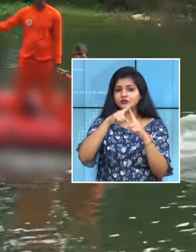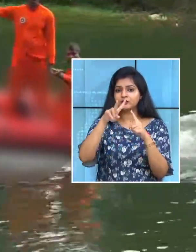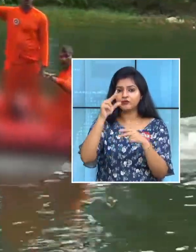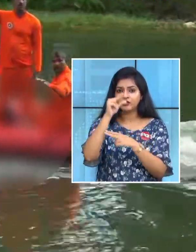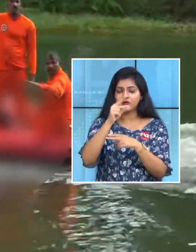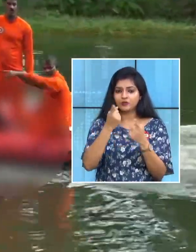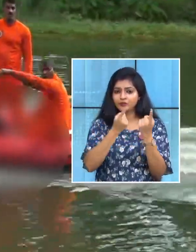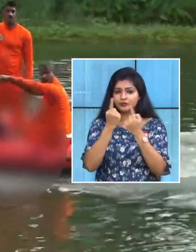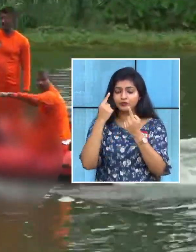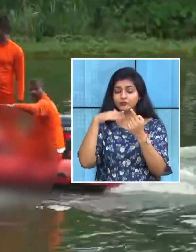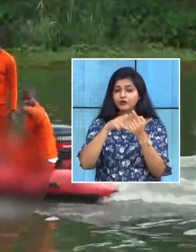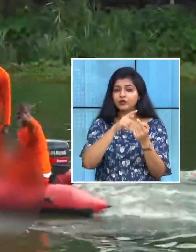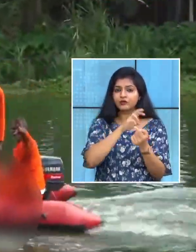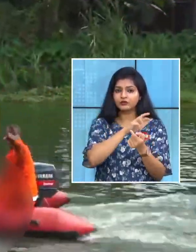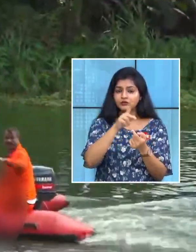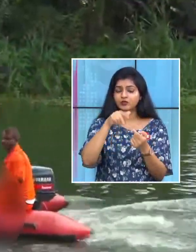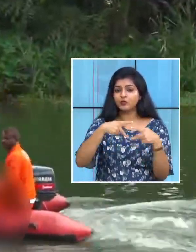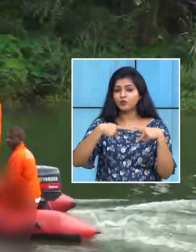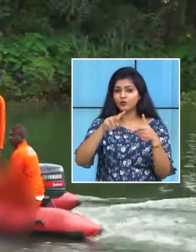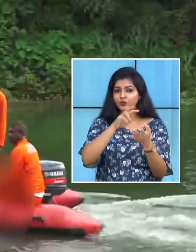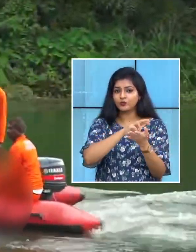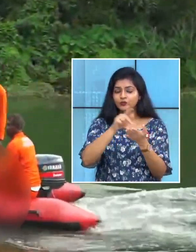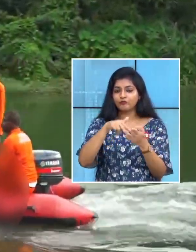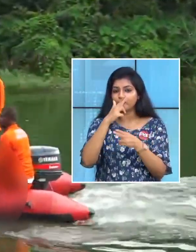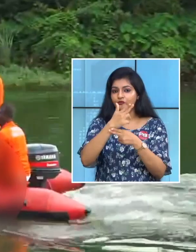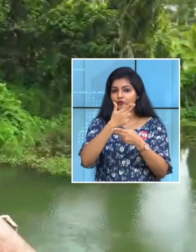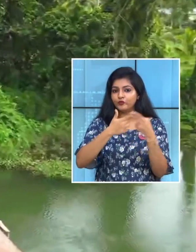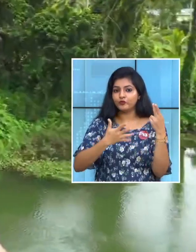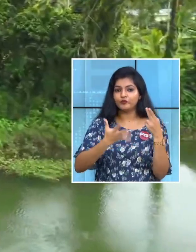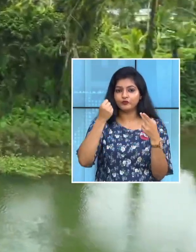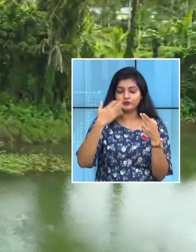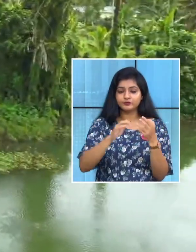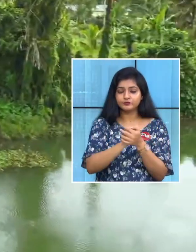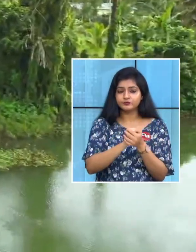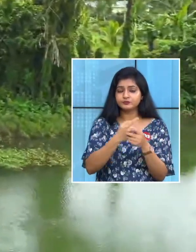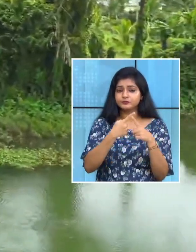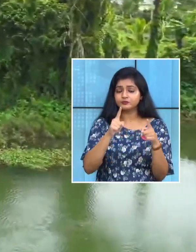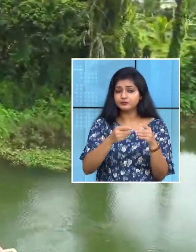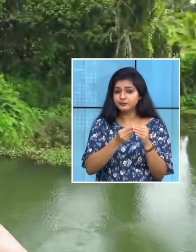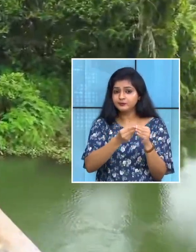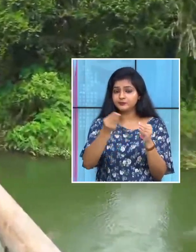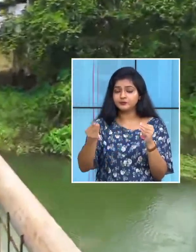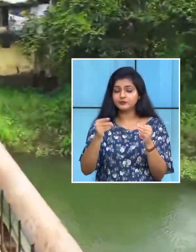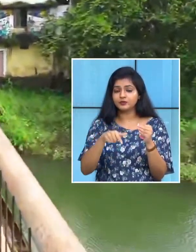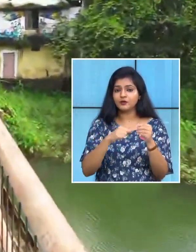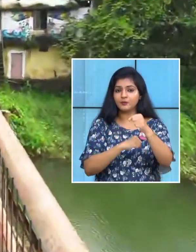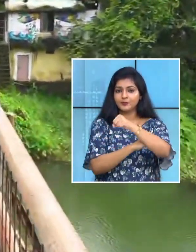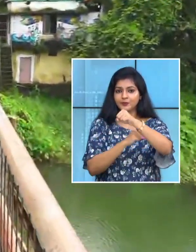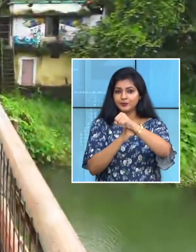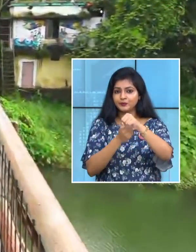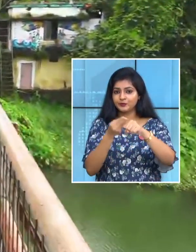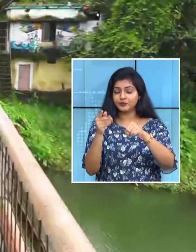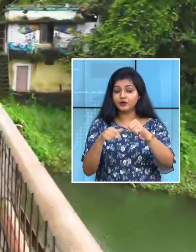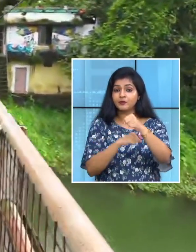ക്യാമറയിൽ ഈ അവിടം വരെ എത്തുന്ന റോഡിലൂടെ നടന്നു പോകുന്ന CCTV ദൃശ്യങ്ങൾ കണ്ടെത്തി. എന്നാൽ തൊട്ടടുത്തുള്ള ഒരു പാലമുണ്ട്, ആ